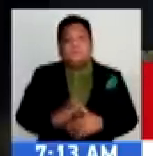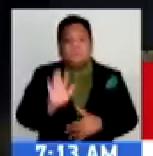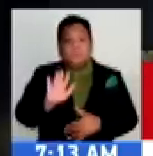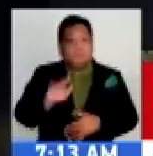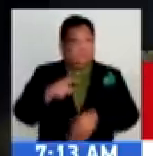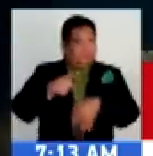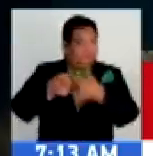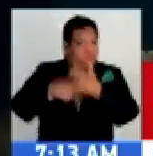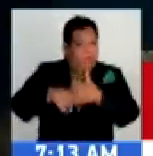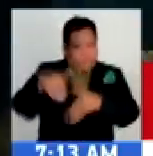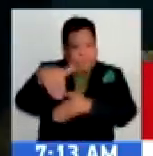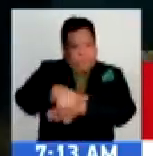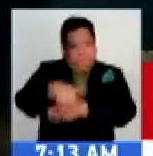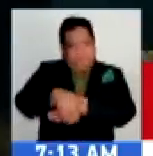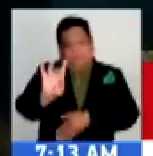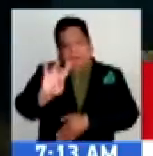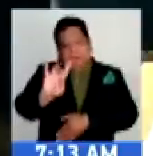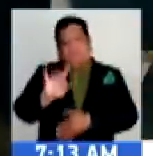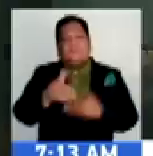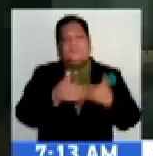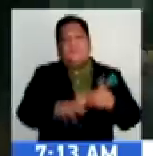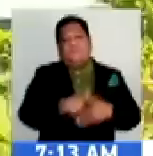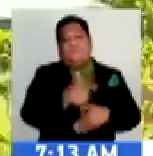ng 24 oras.